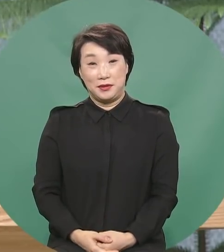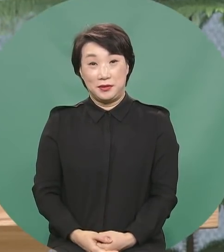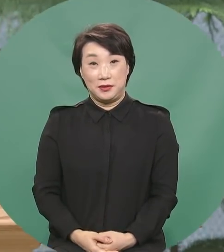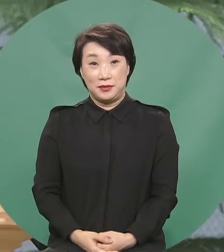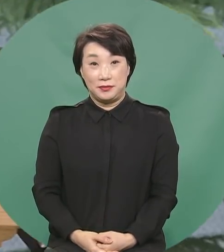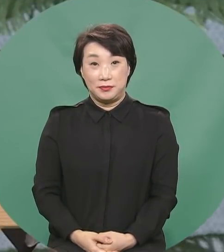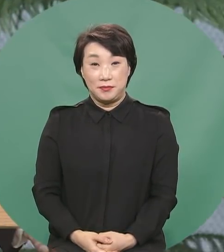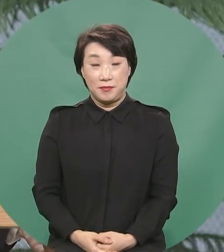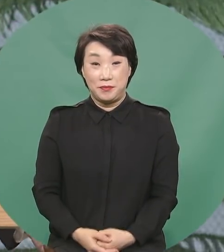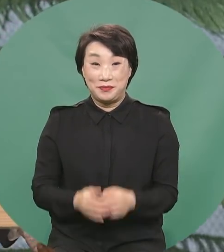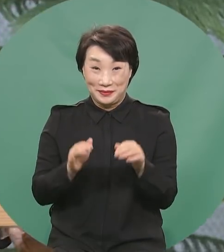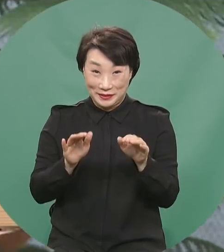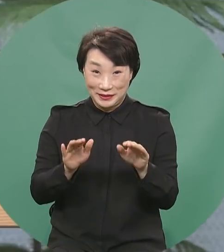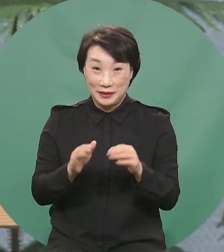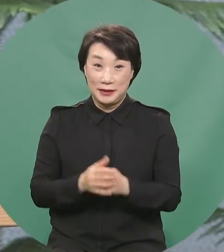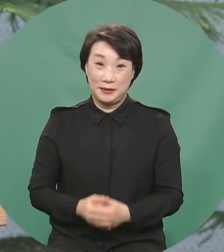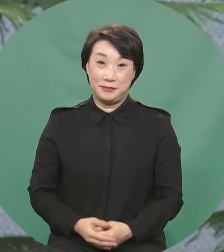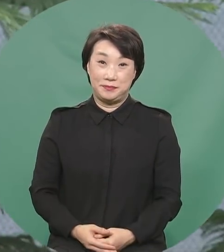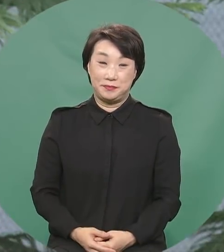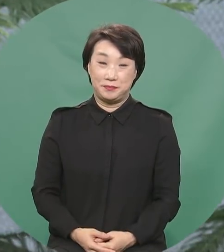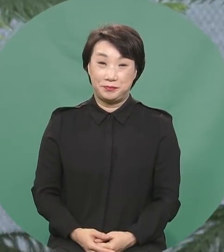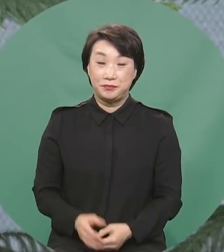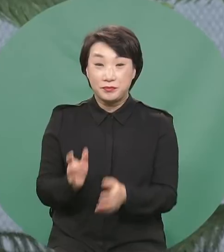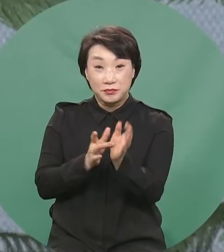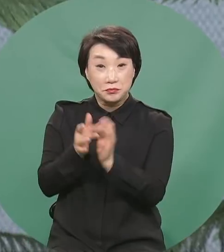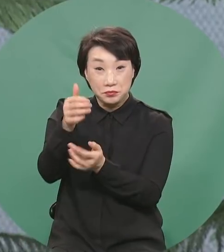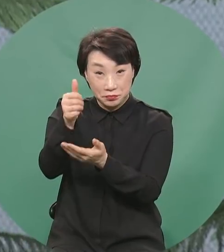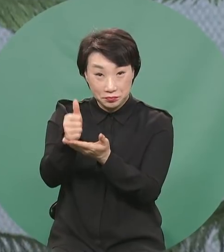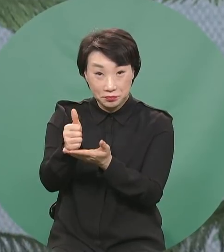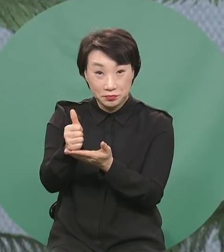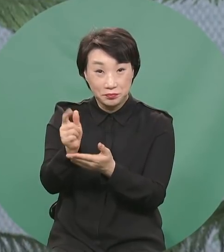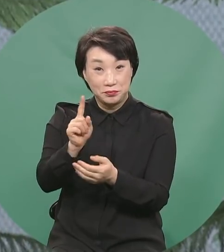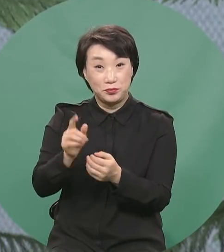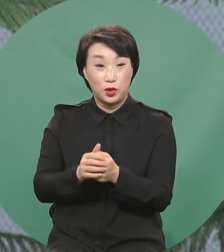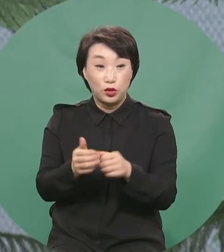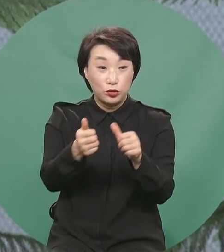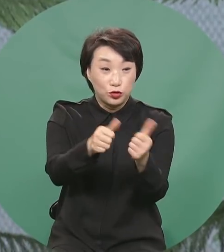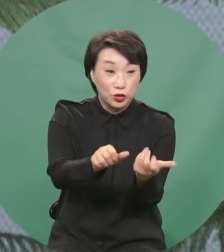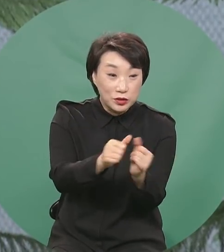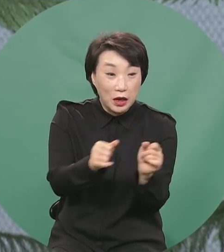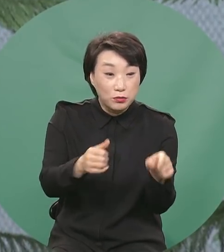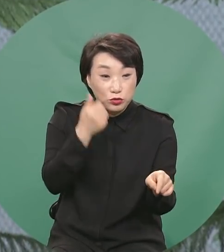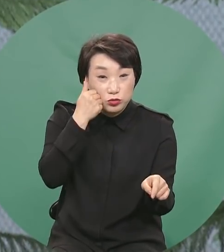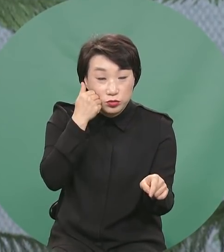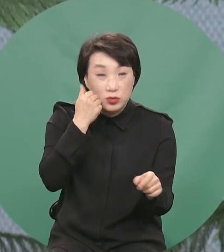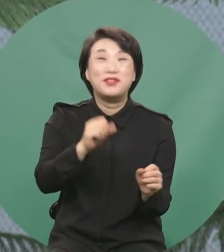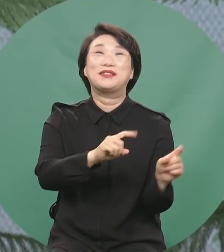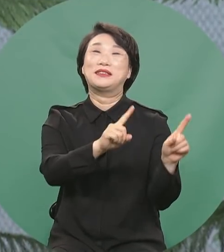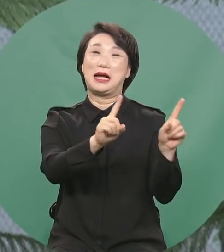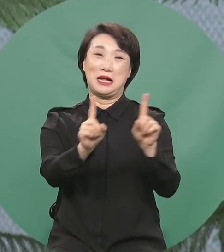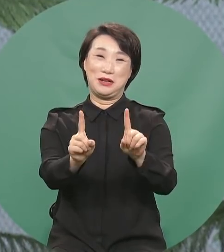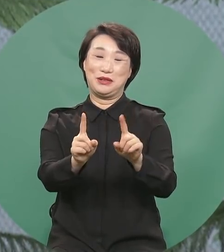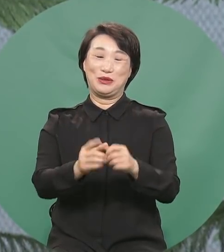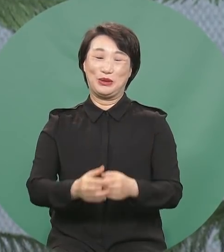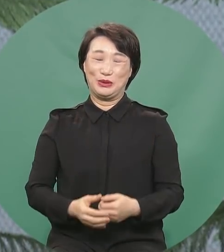예. 그런데 예수님은 죽은 자를 살린다.